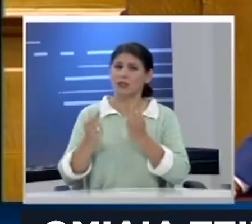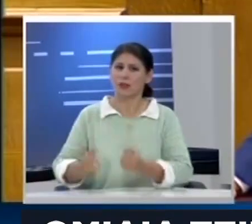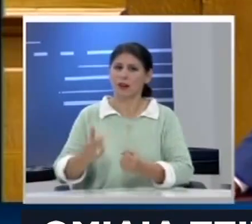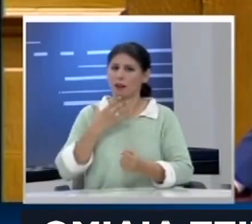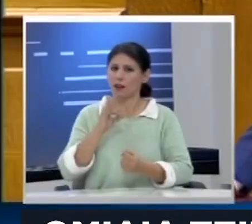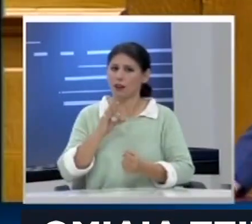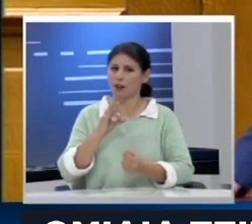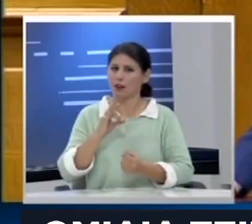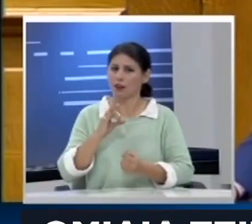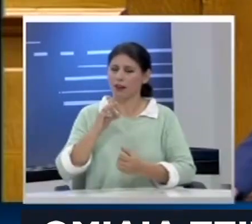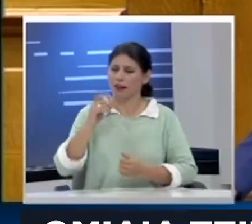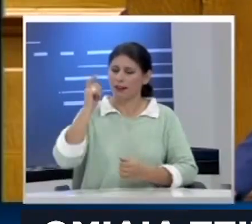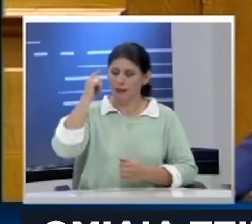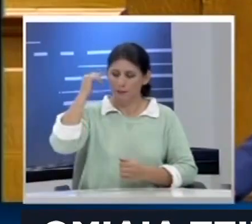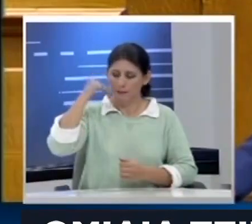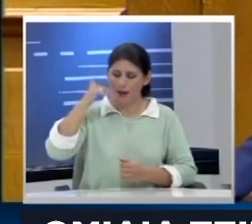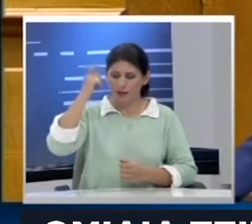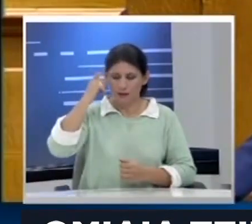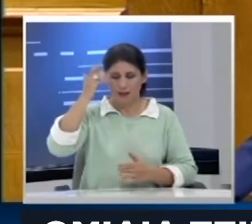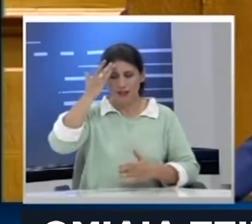συνειδητά ποινικοποιείται την πολιτική ζωή.